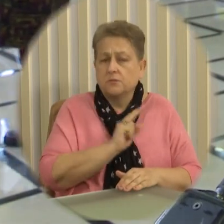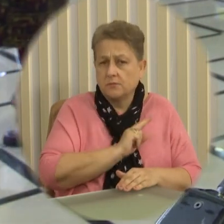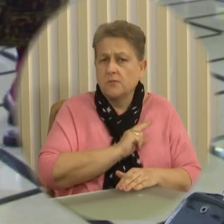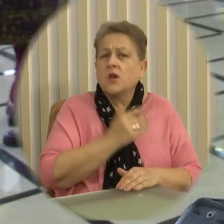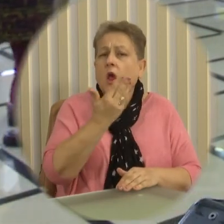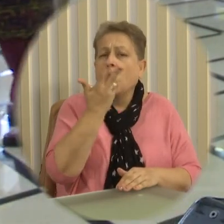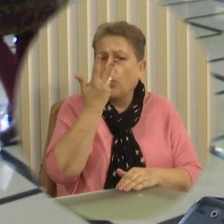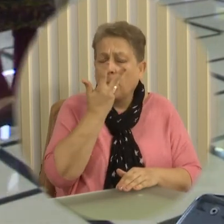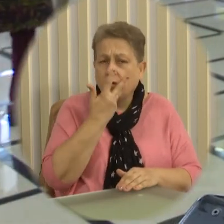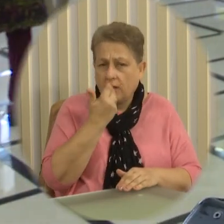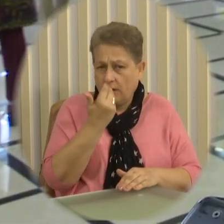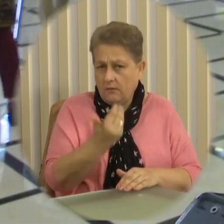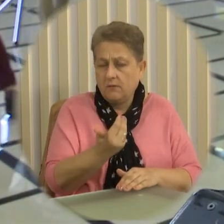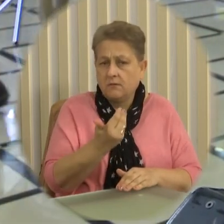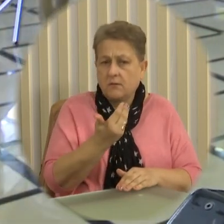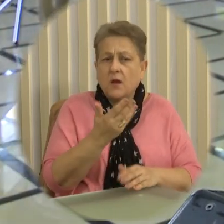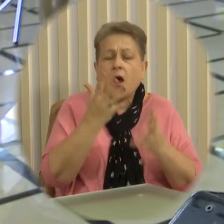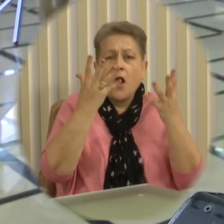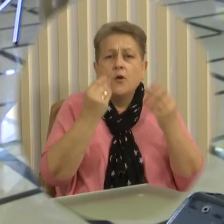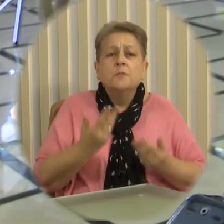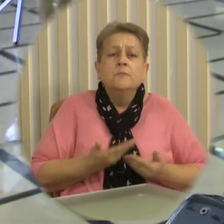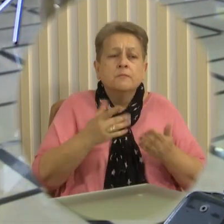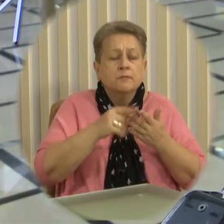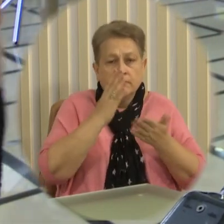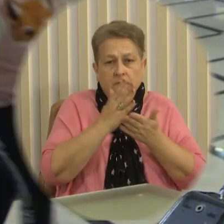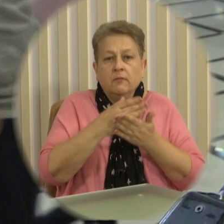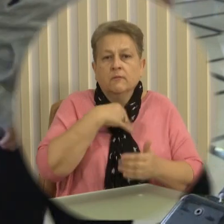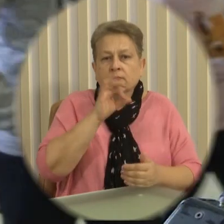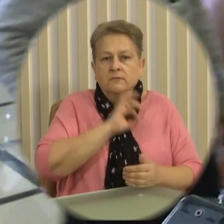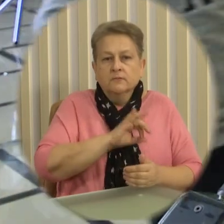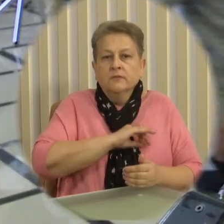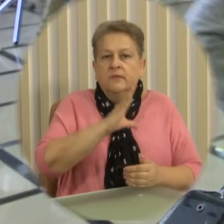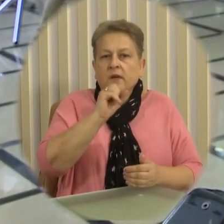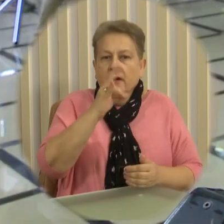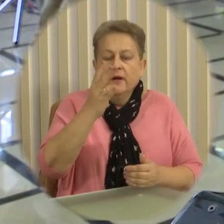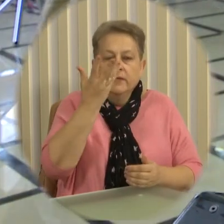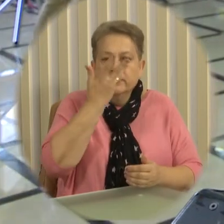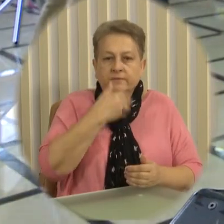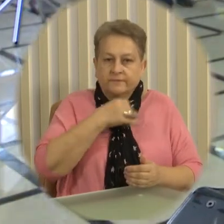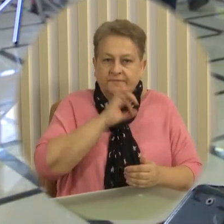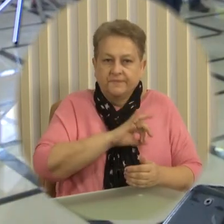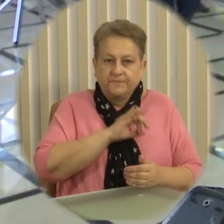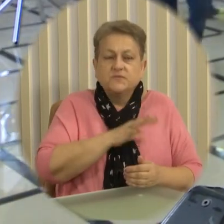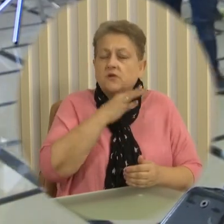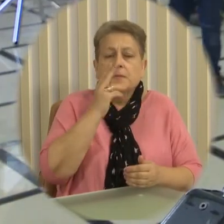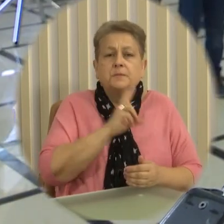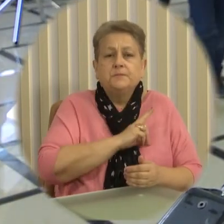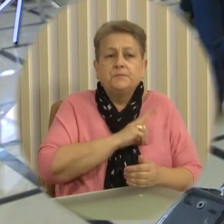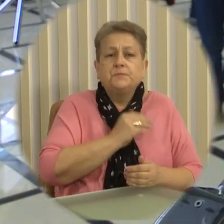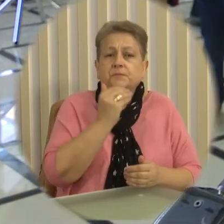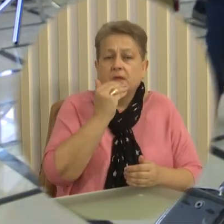իր գույները, եւ առօրյայի նկարների մեջ նույնպես օգտագործում եմ Սարյանի գույները։ Շատ եմ սիրում